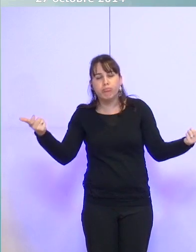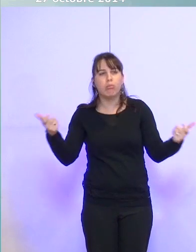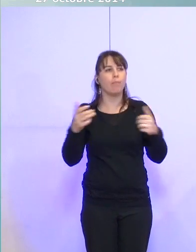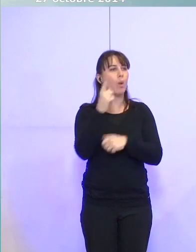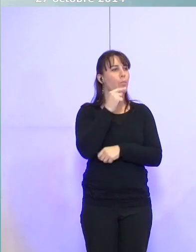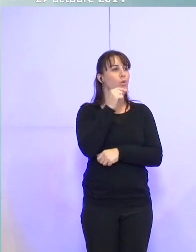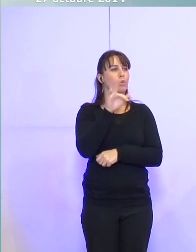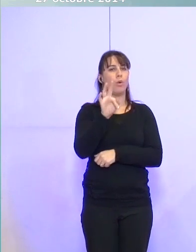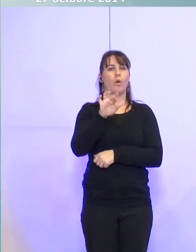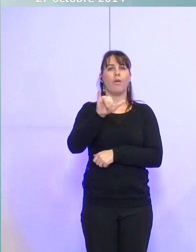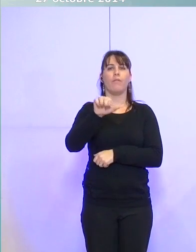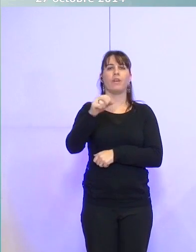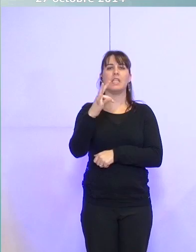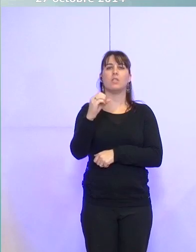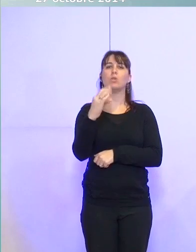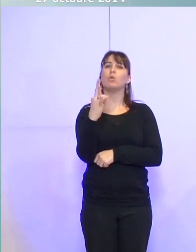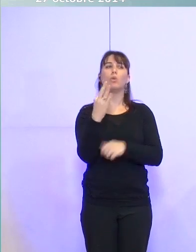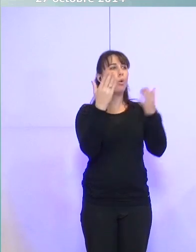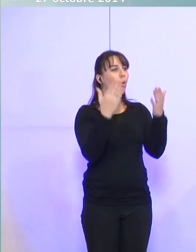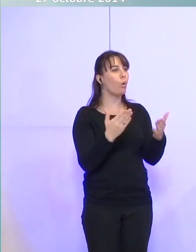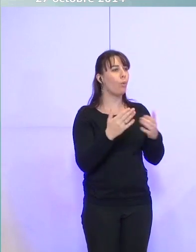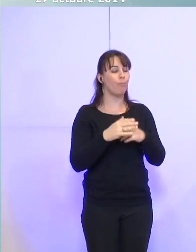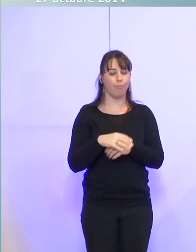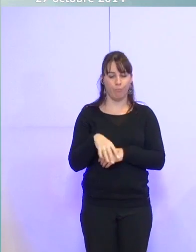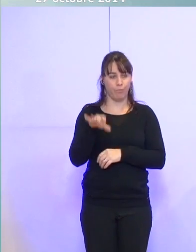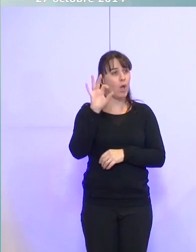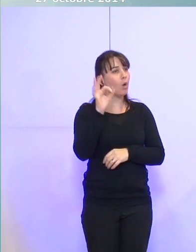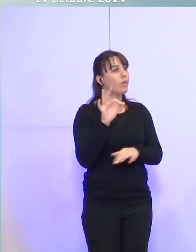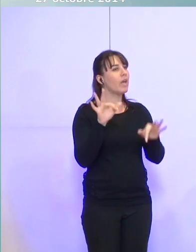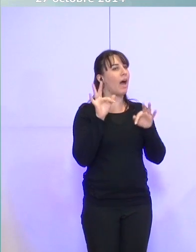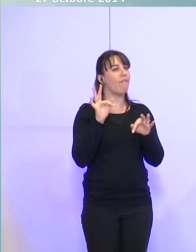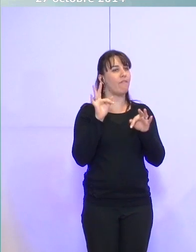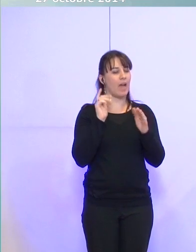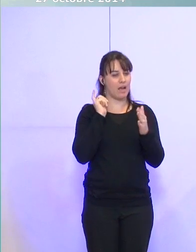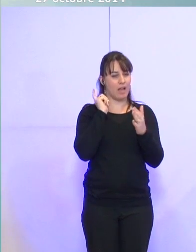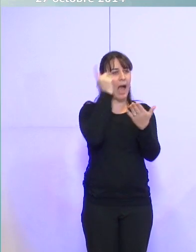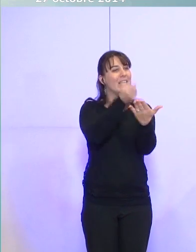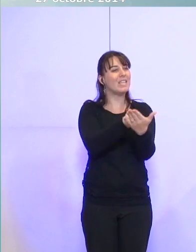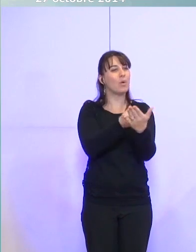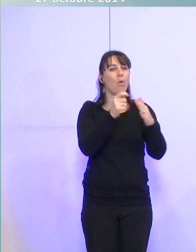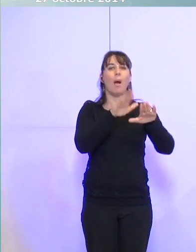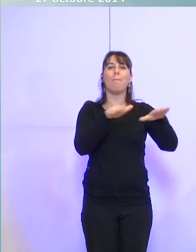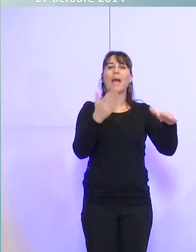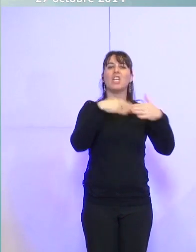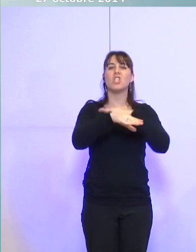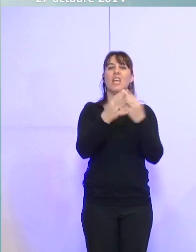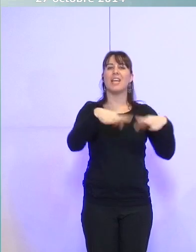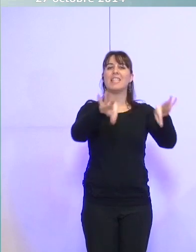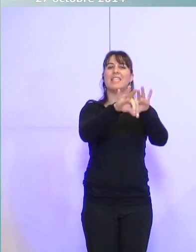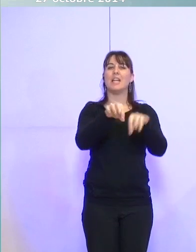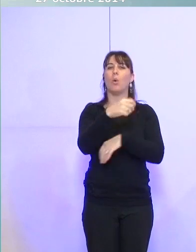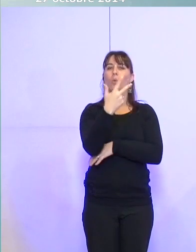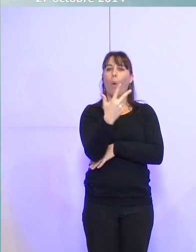Monsieur Fristo. Donc juste une opération d'acquisition concernant un parking dans le silo 3. Donc ça, on l'a